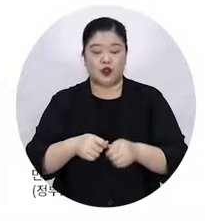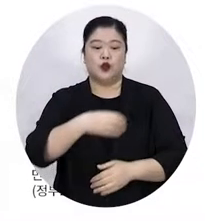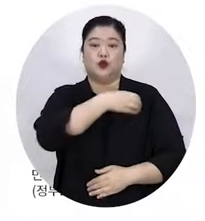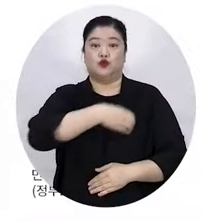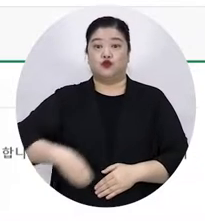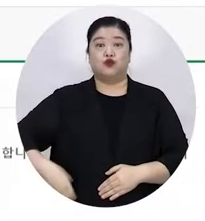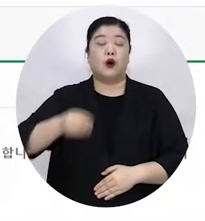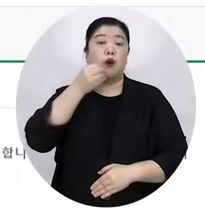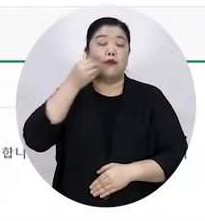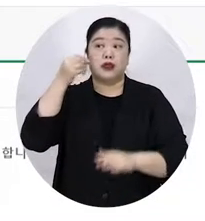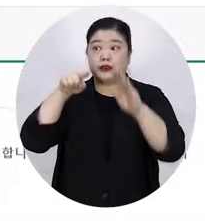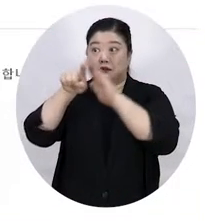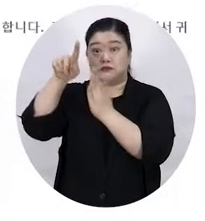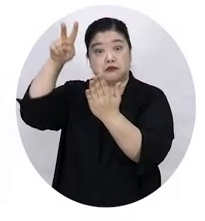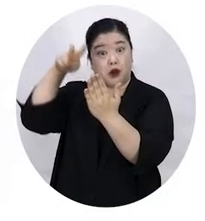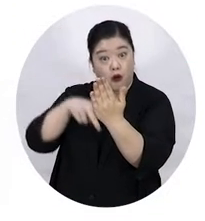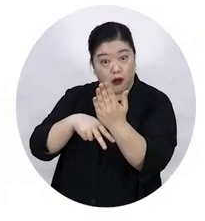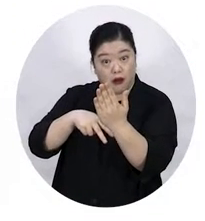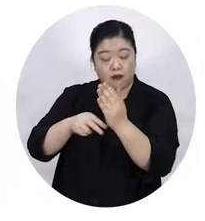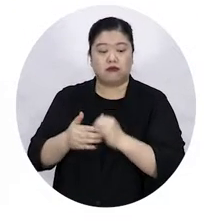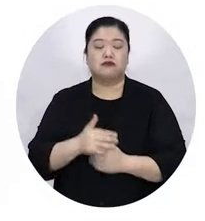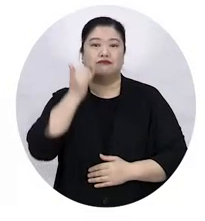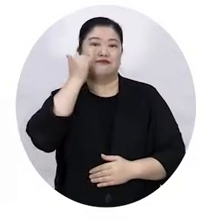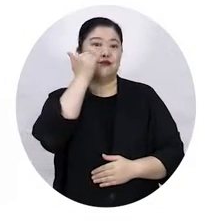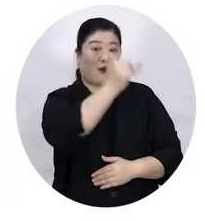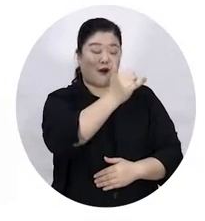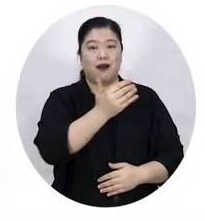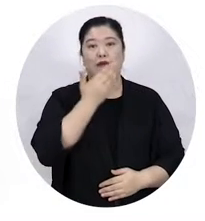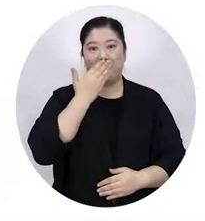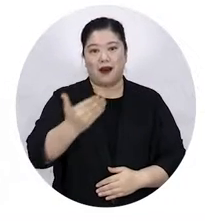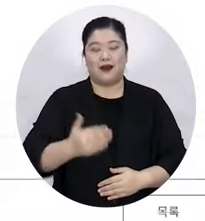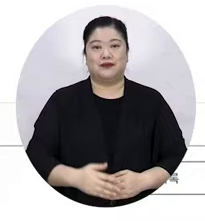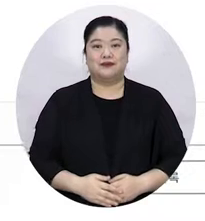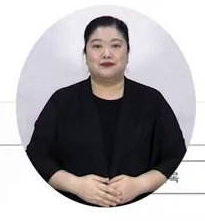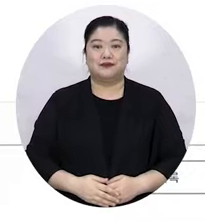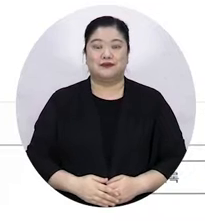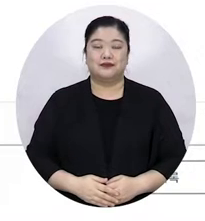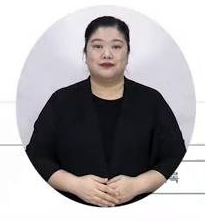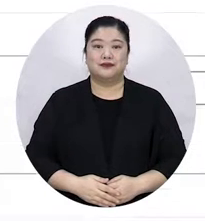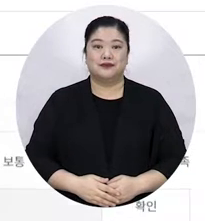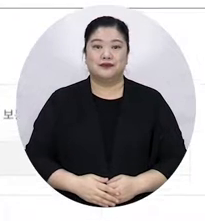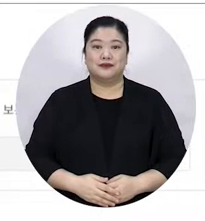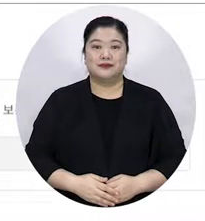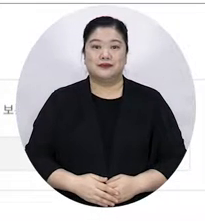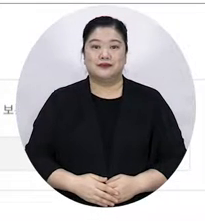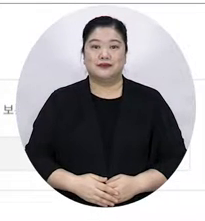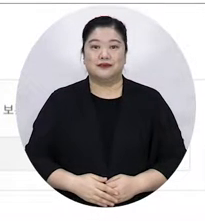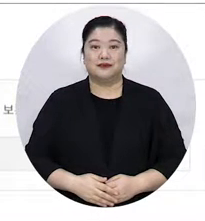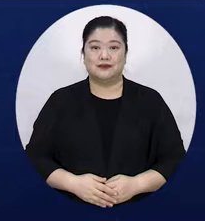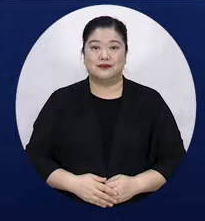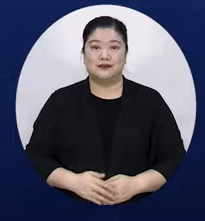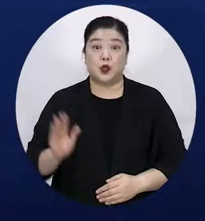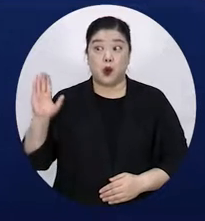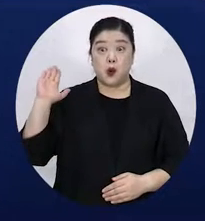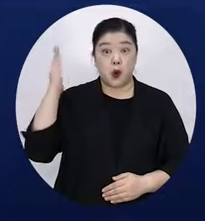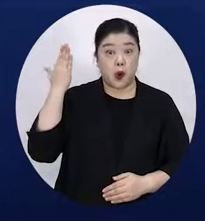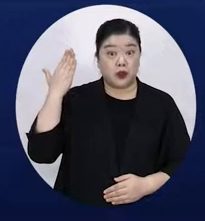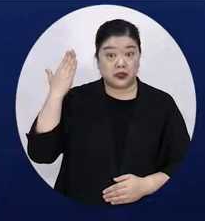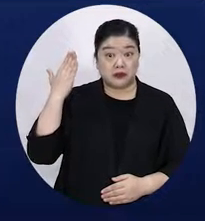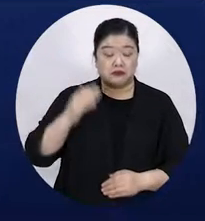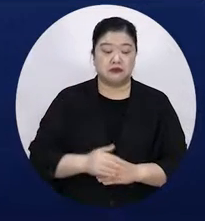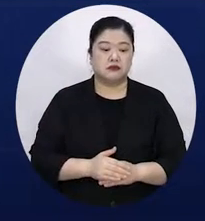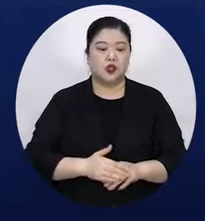자세한 사항은 강서구청 홈페이지를 확인하거나 강서구청 자치행정과로 문의하면 됩니다. 최근